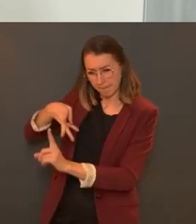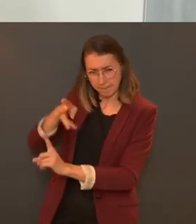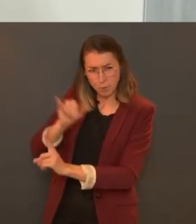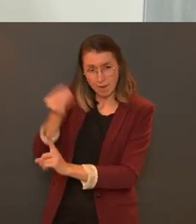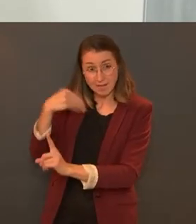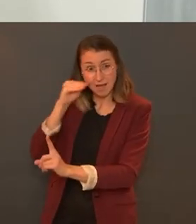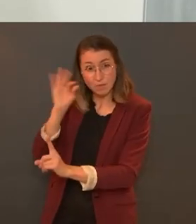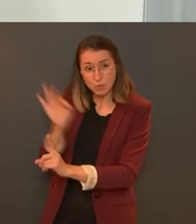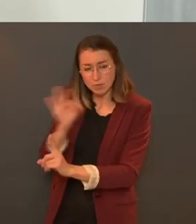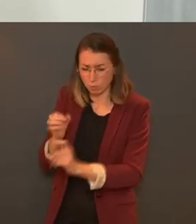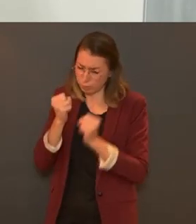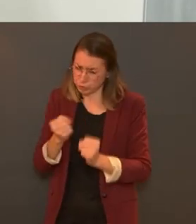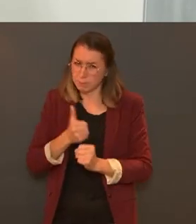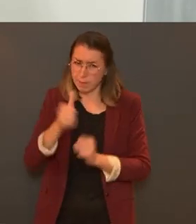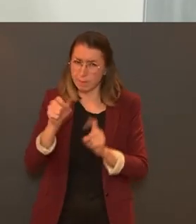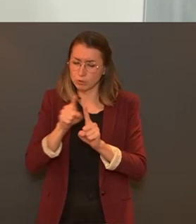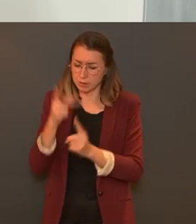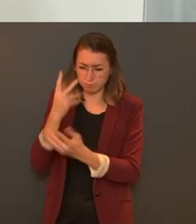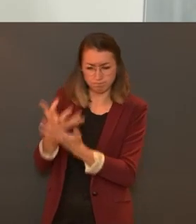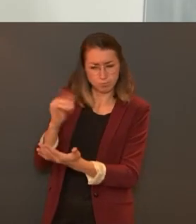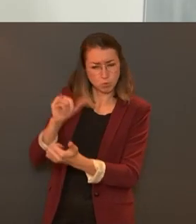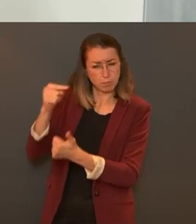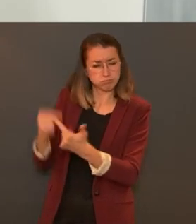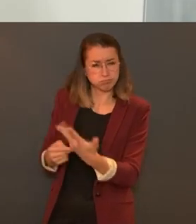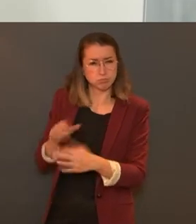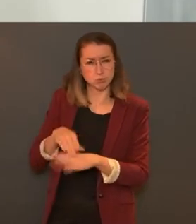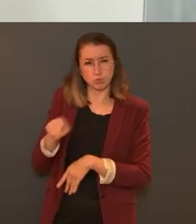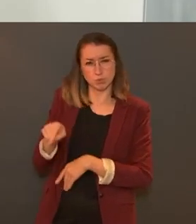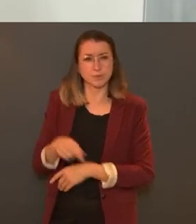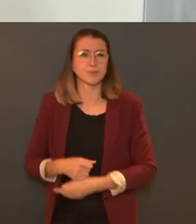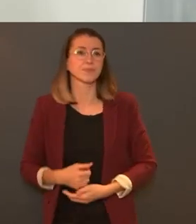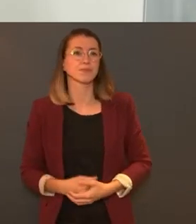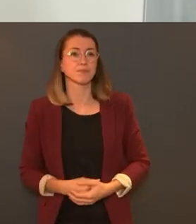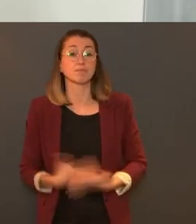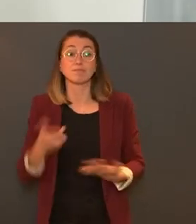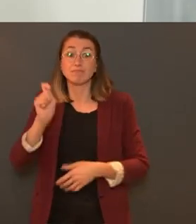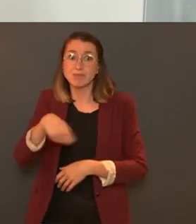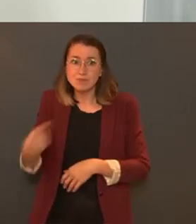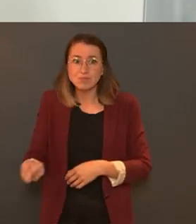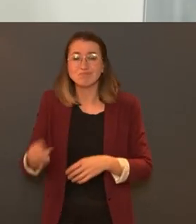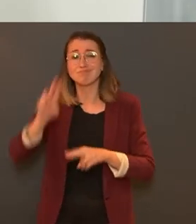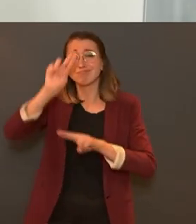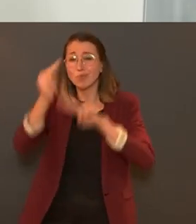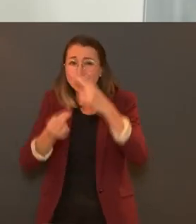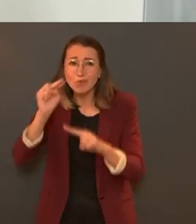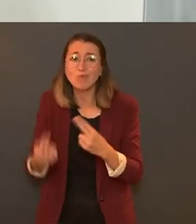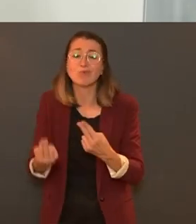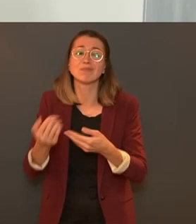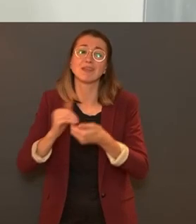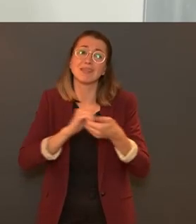C'est un fait, l'arrivée de l'automne puis de l'hiver risque de créer des difficultés pour les familles, engorger la